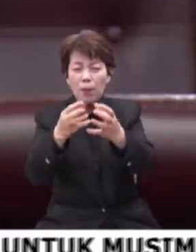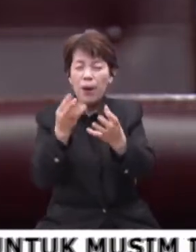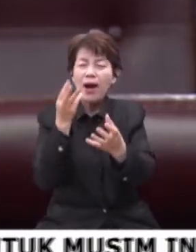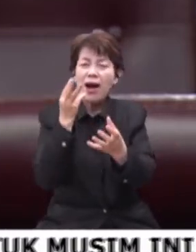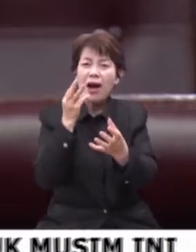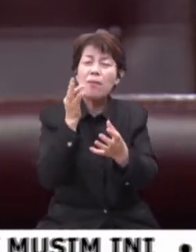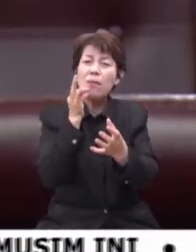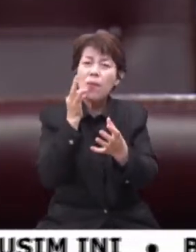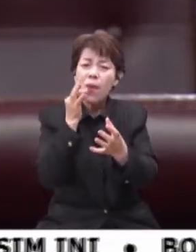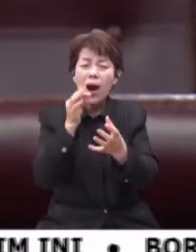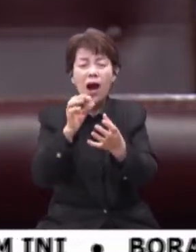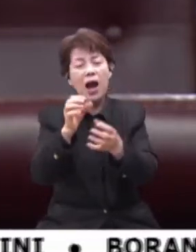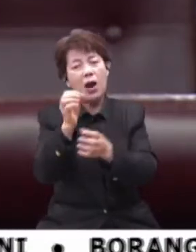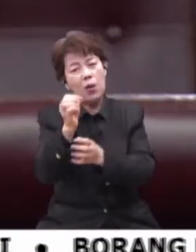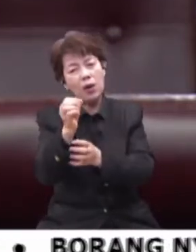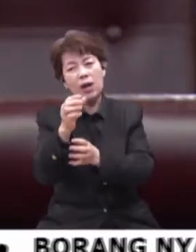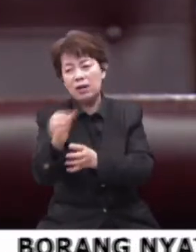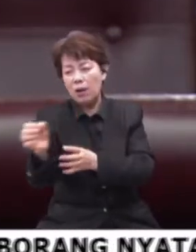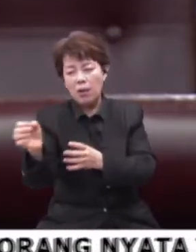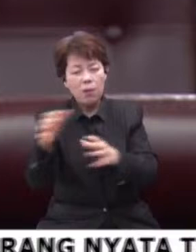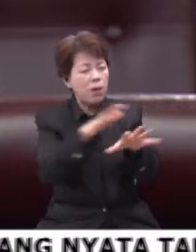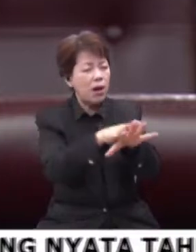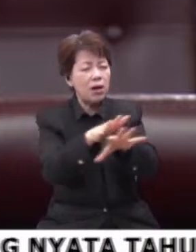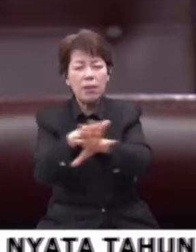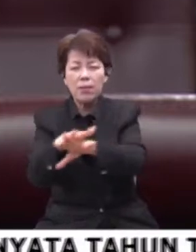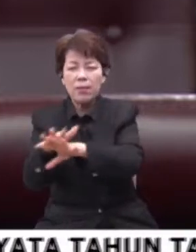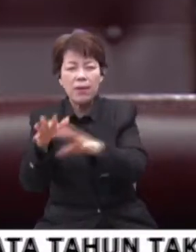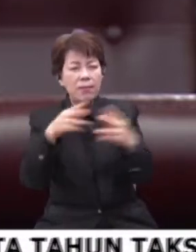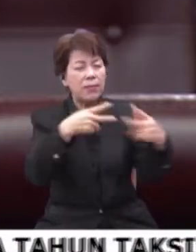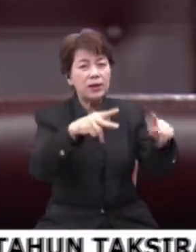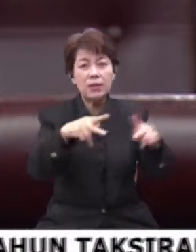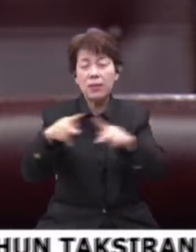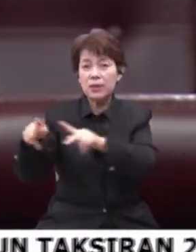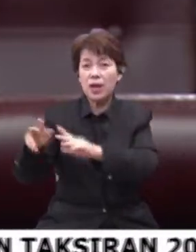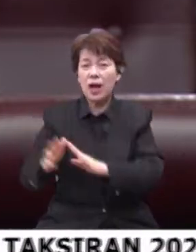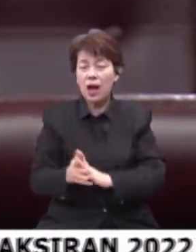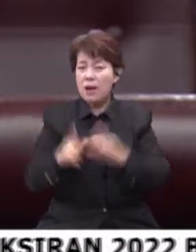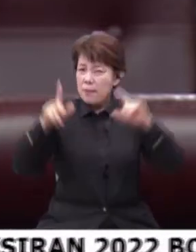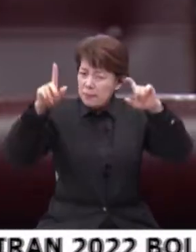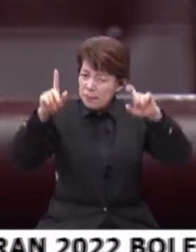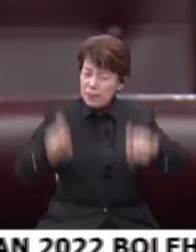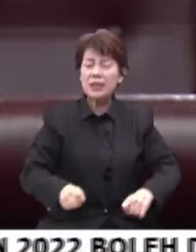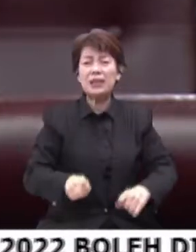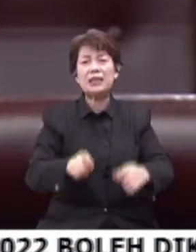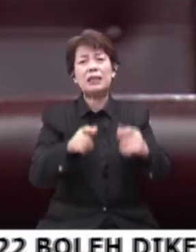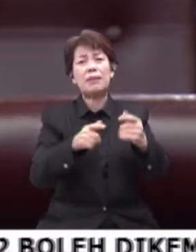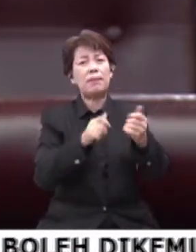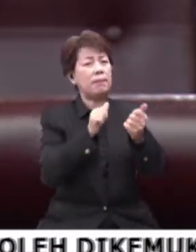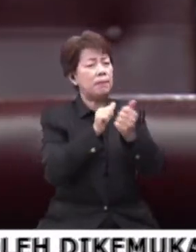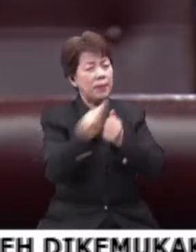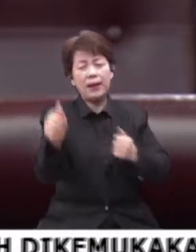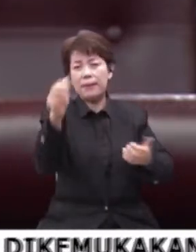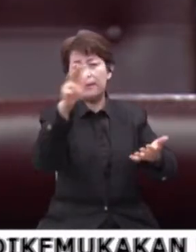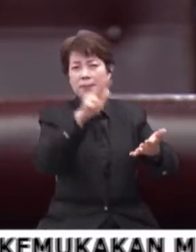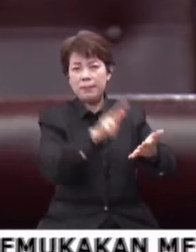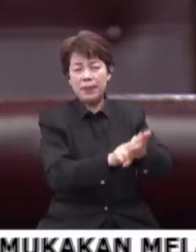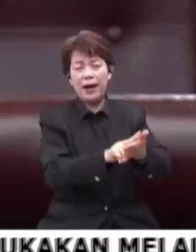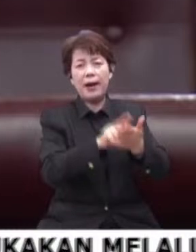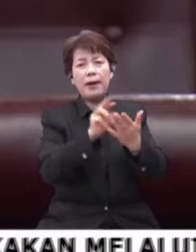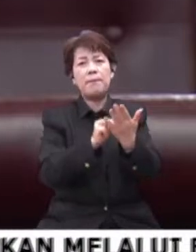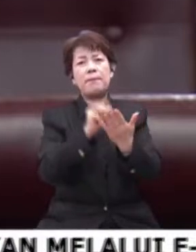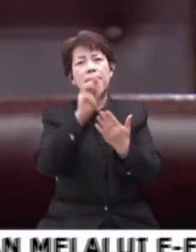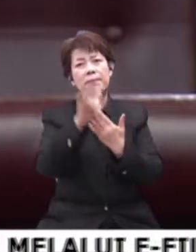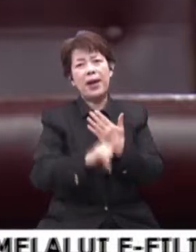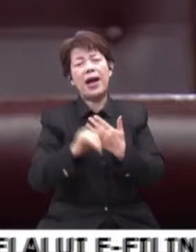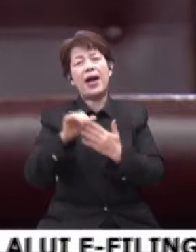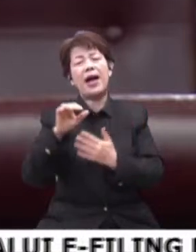boleh klaim begitu rupa tetapi saya kata tadi mesti mendapat kelulusan my gap dan my organik daripada Kementerian